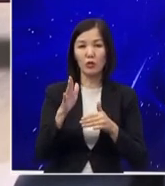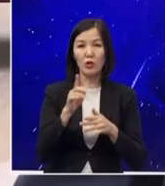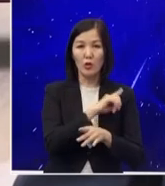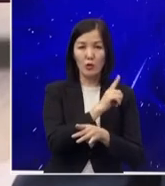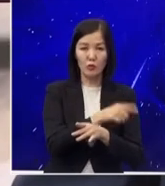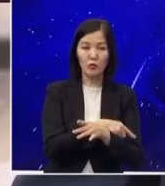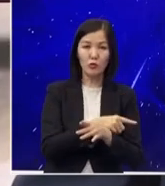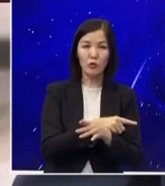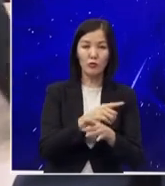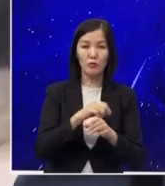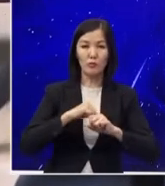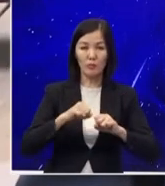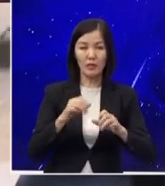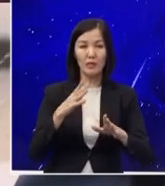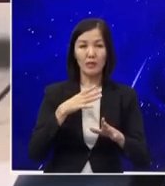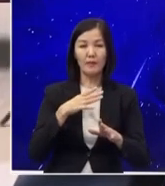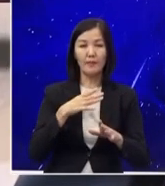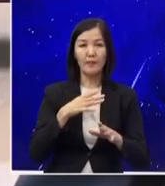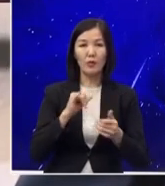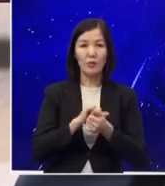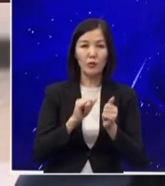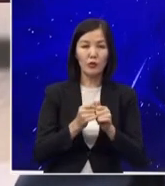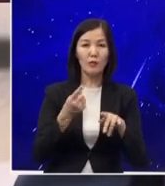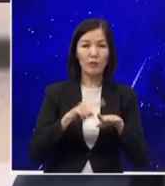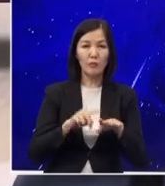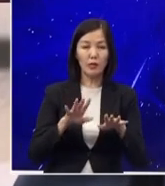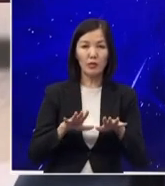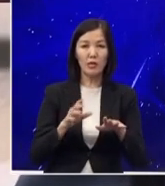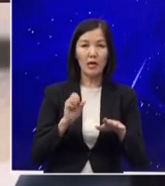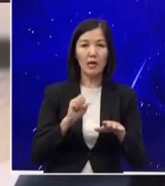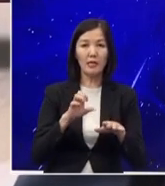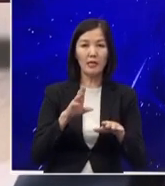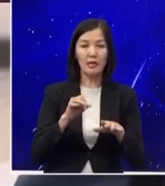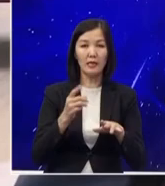Өскеменде команданы бірінші орын алдық, Астанада екінші орын алдық.